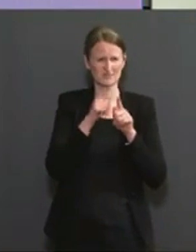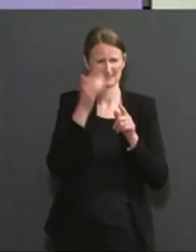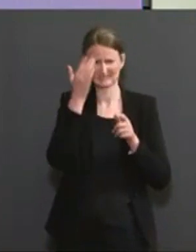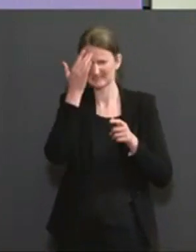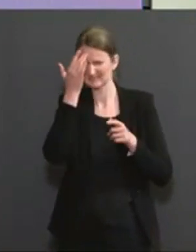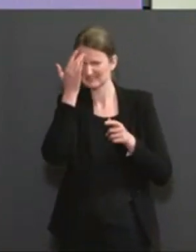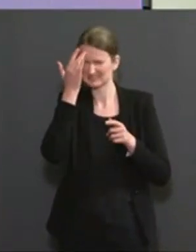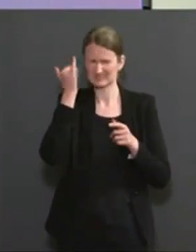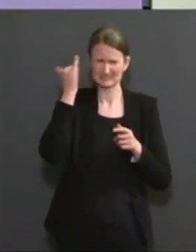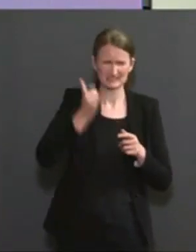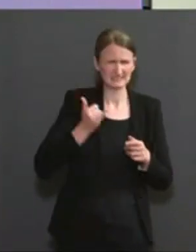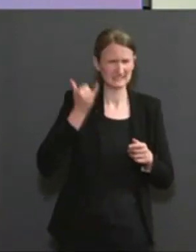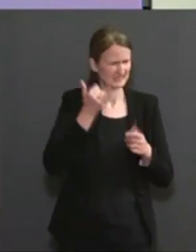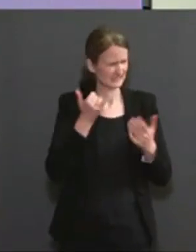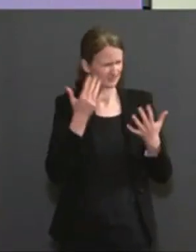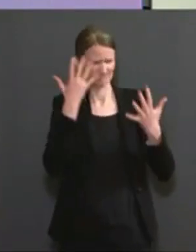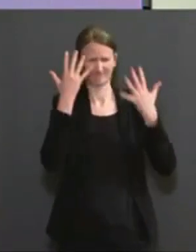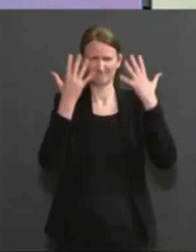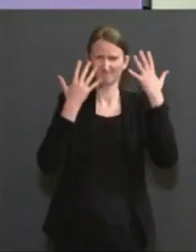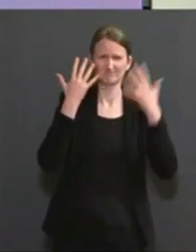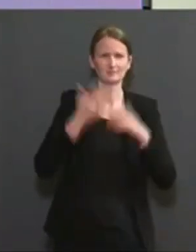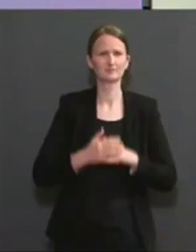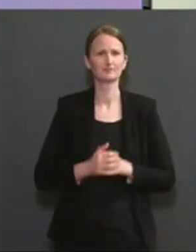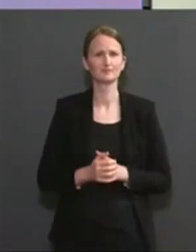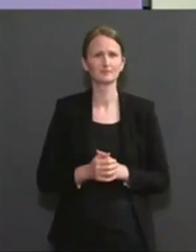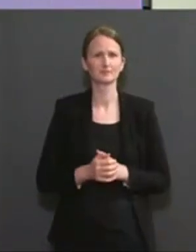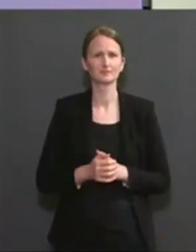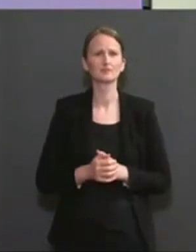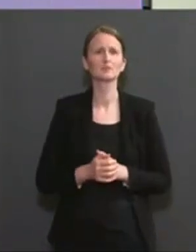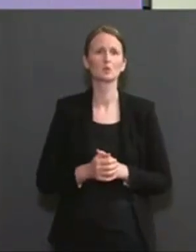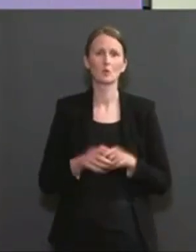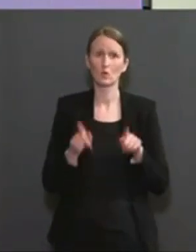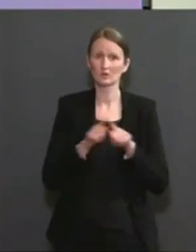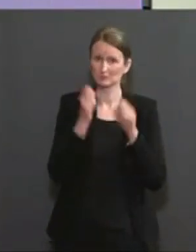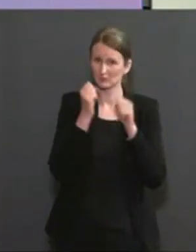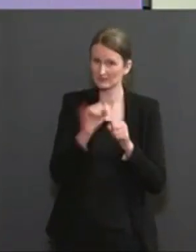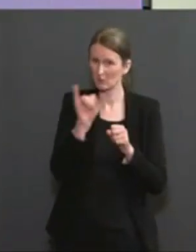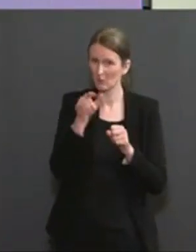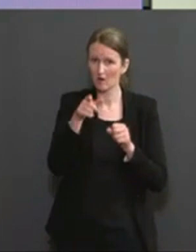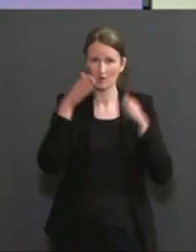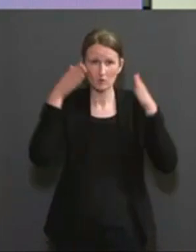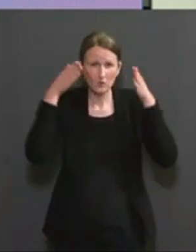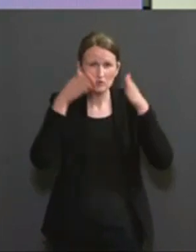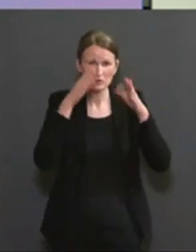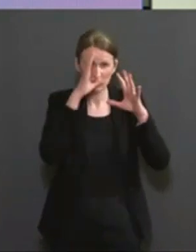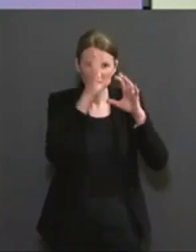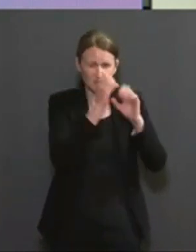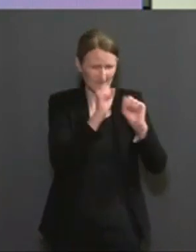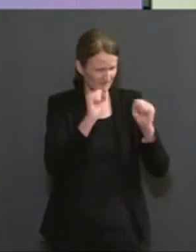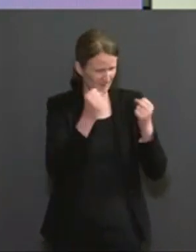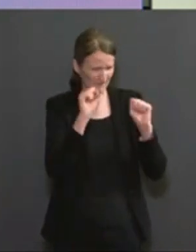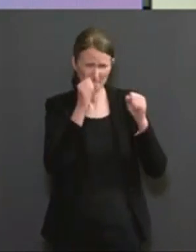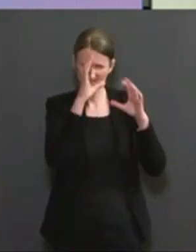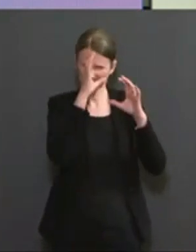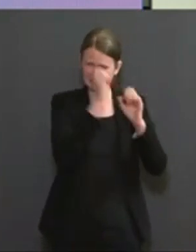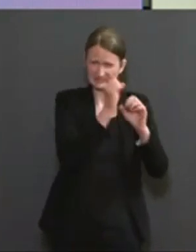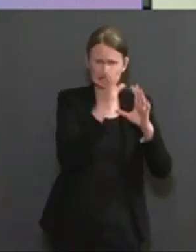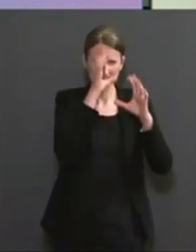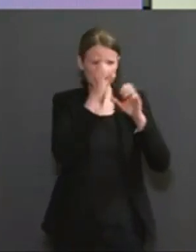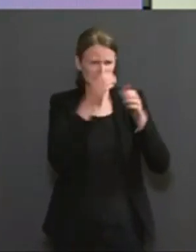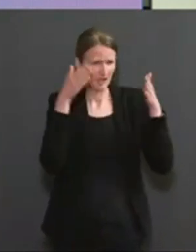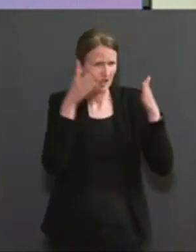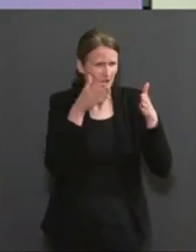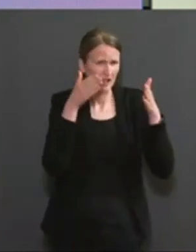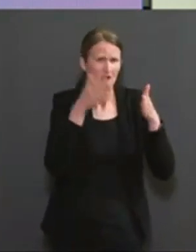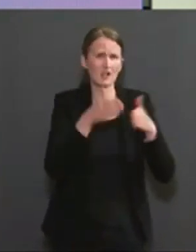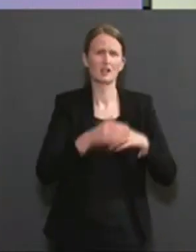d'ailleurs, au niveau de la tête, si on peut dire, de problèmes de concentration. Plusieurs personnes, lors de la maladie même, se souviennent d'avoir été